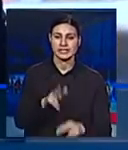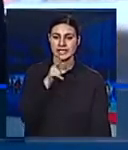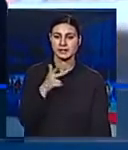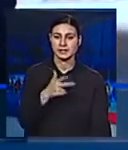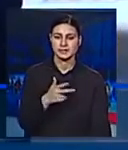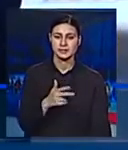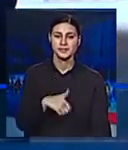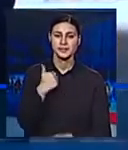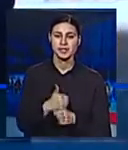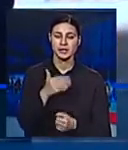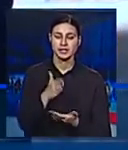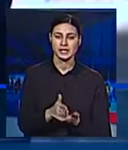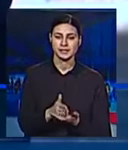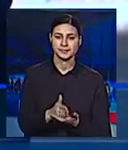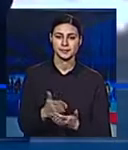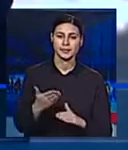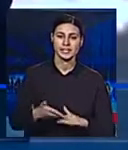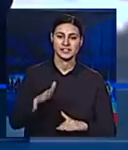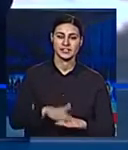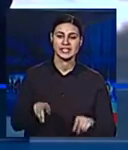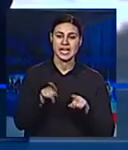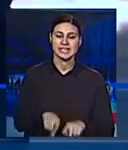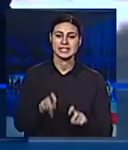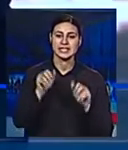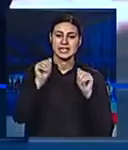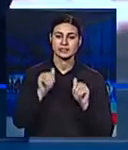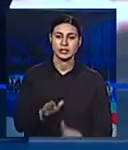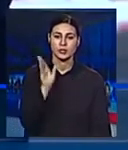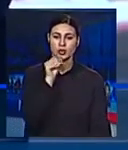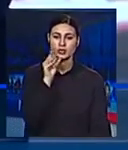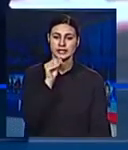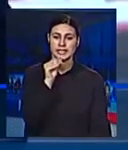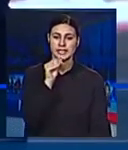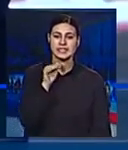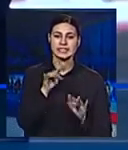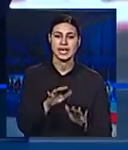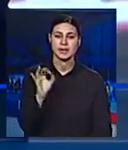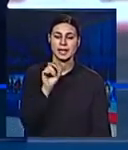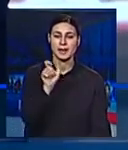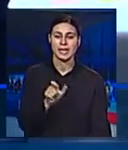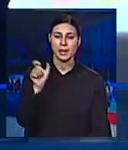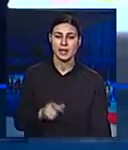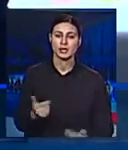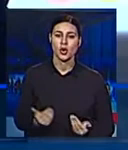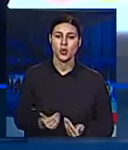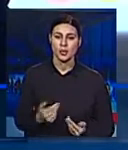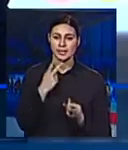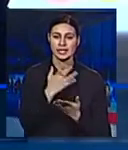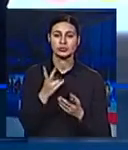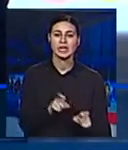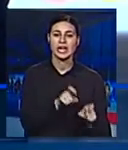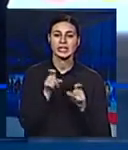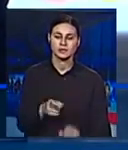და მთავარია ერთი ასეთი ტიპის გადაწყვეტილებისა, როდესაც საქმე ეხება ადამიანთა ყოფით გარემოს, უნდა